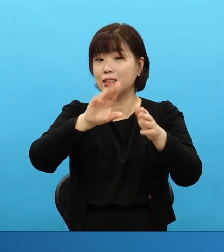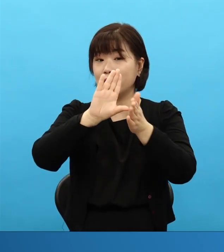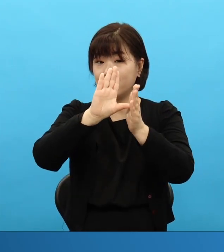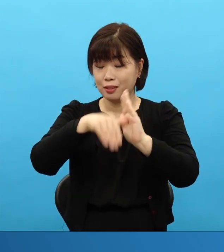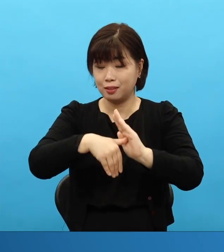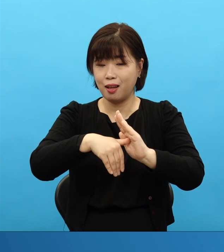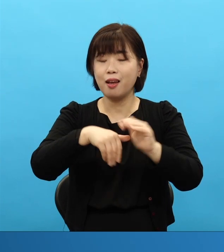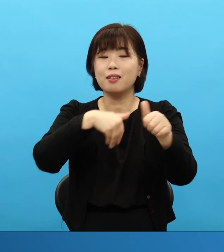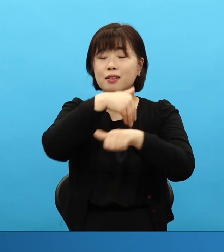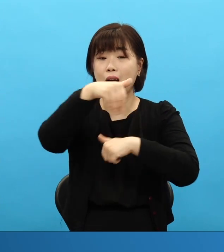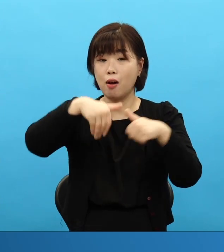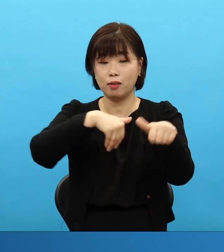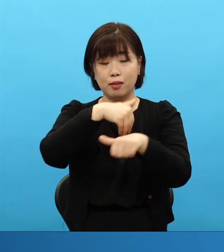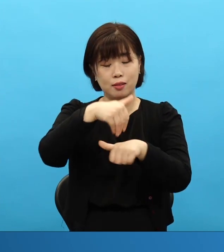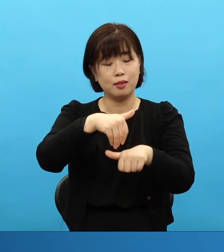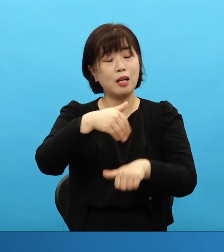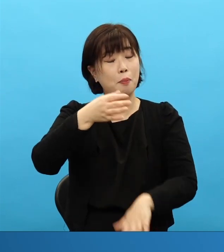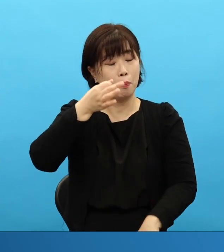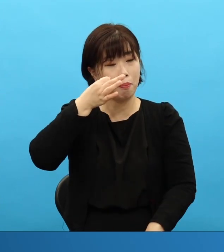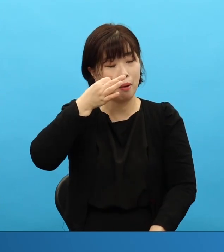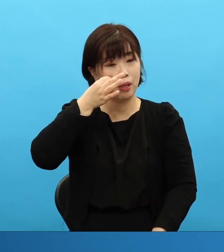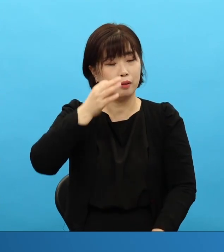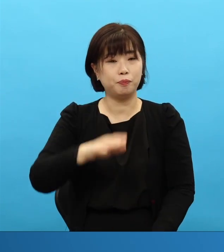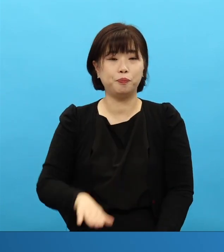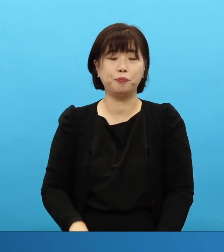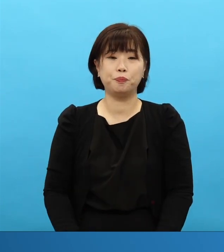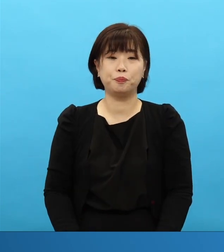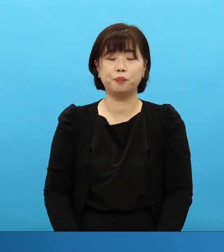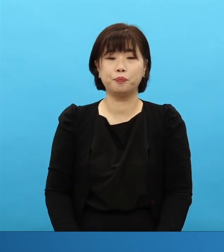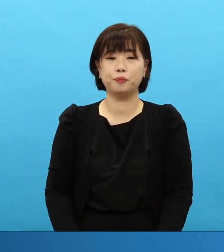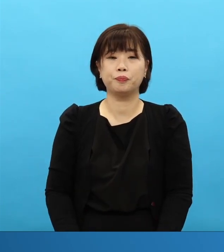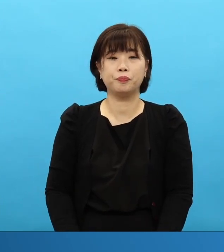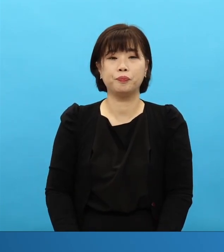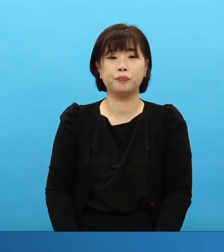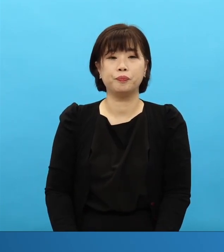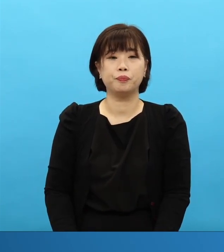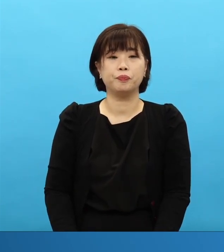Ahab. 우리의 오늘은